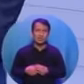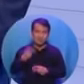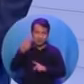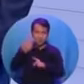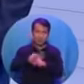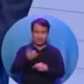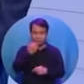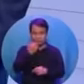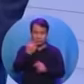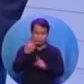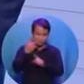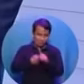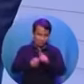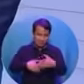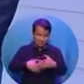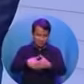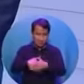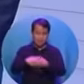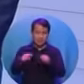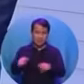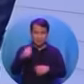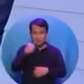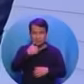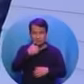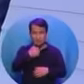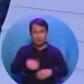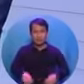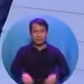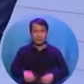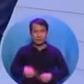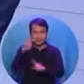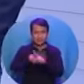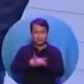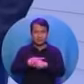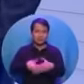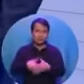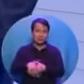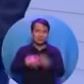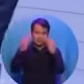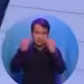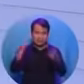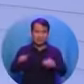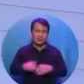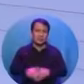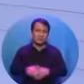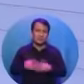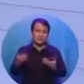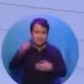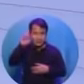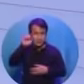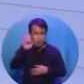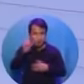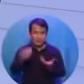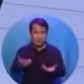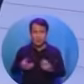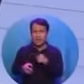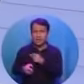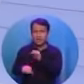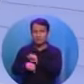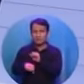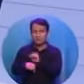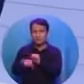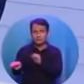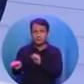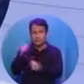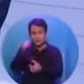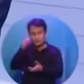Pregnant. Okay, okay. Alright. Babae, lalaki. Alam niyo na. 2 months pa lang. So, hindi niyo pa alam yan. Opo, wala pa po. Yes okay. Po. Anong trabaho po ni